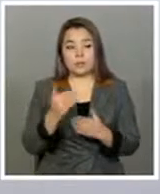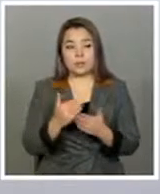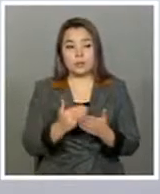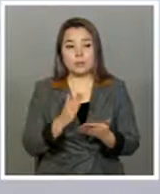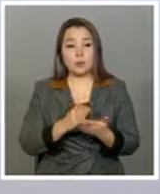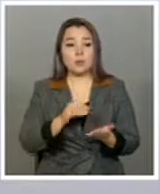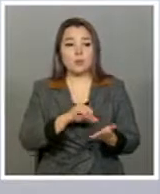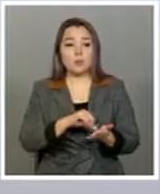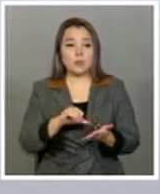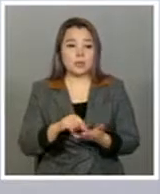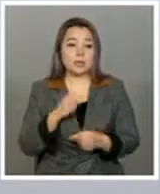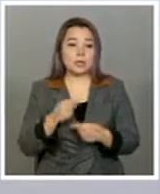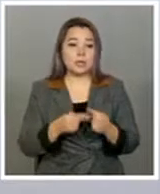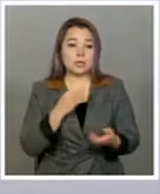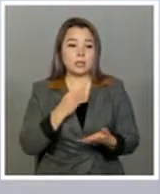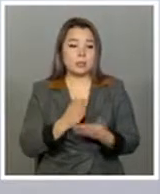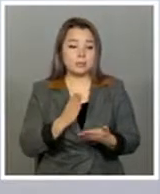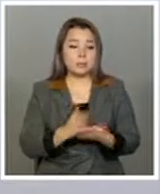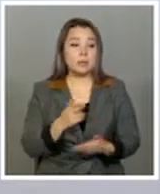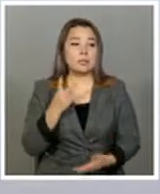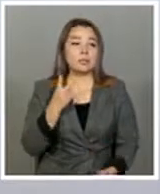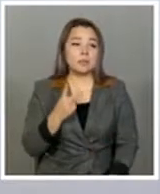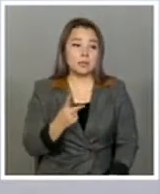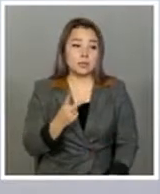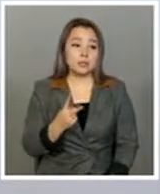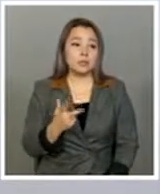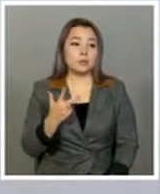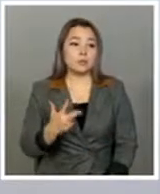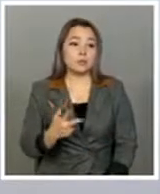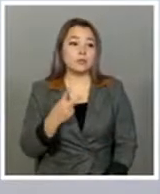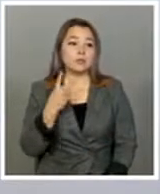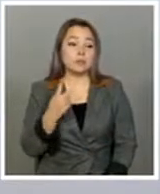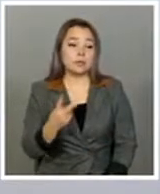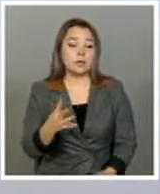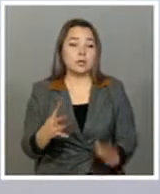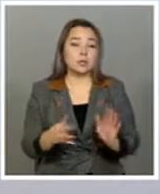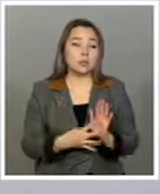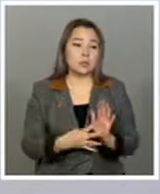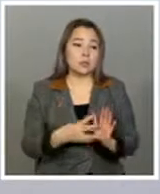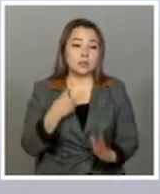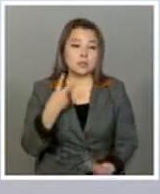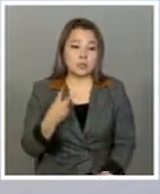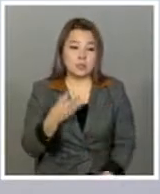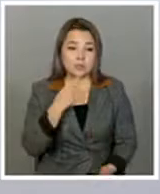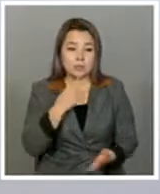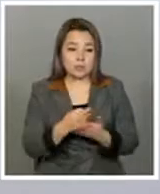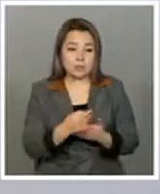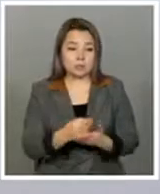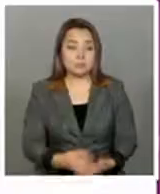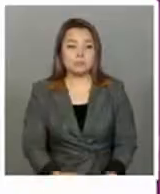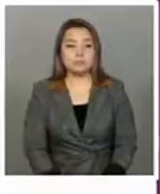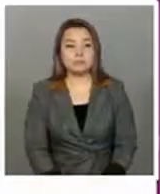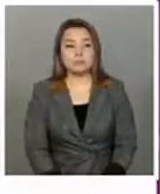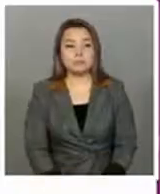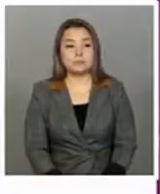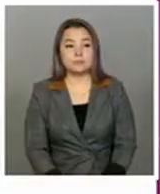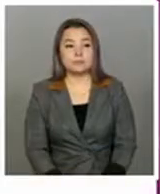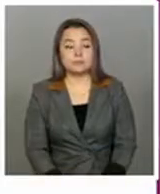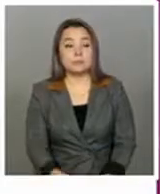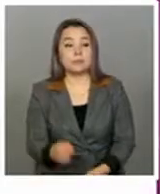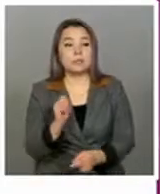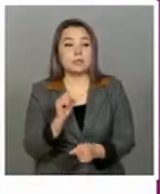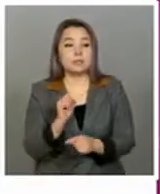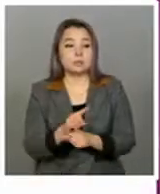мүшелері келесідей. Яғни 2, 3-тен 2, 9-дан 2-ге тең екен. Тапсырма.